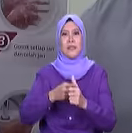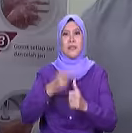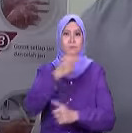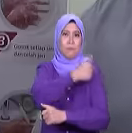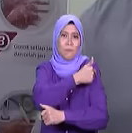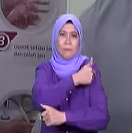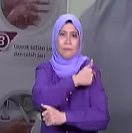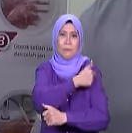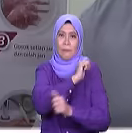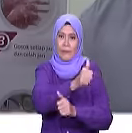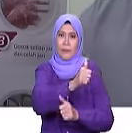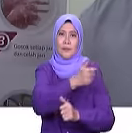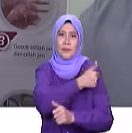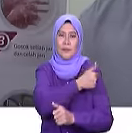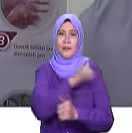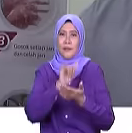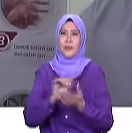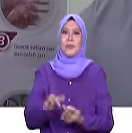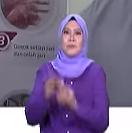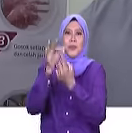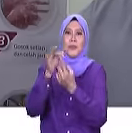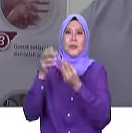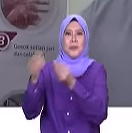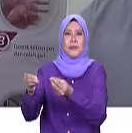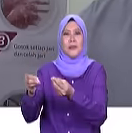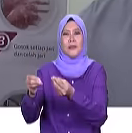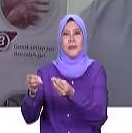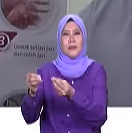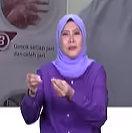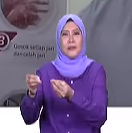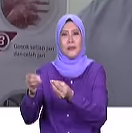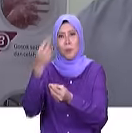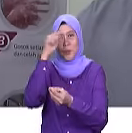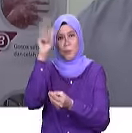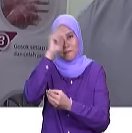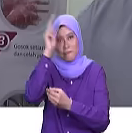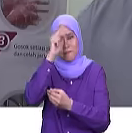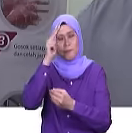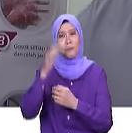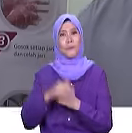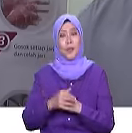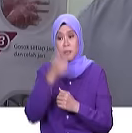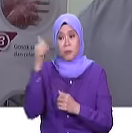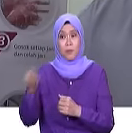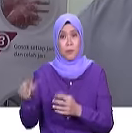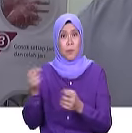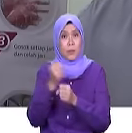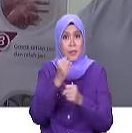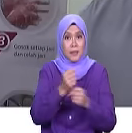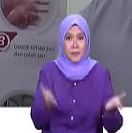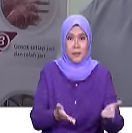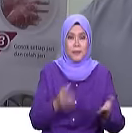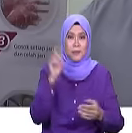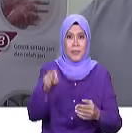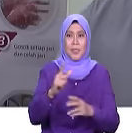dahulu. Itu memang antara keistimewaanlah yang diberikan oleh pihak kerajaan, sebab mereka nak bertugas di sini, jadi mereka